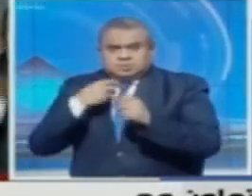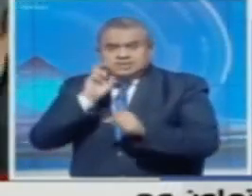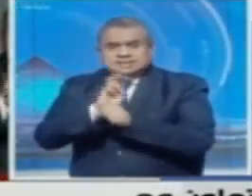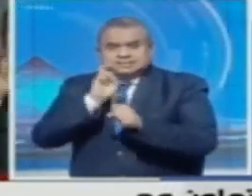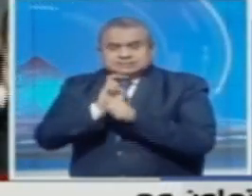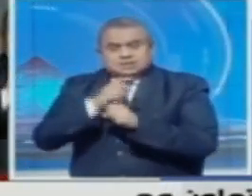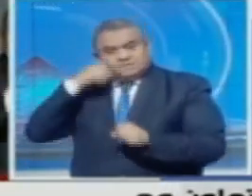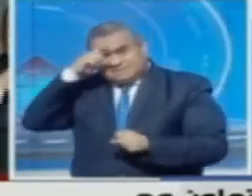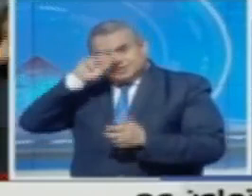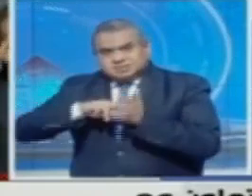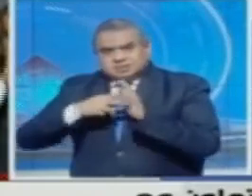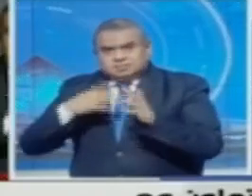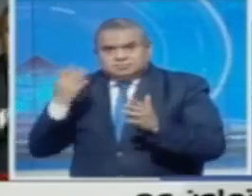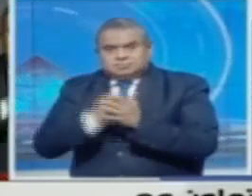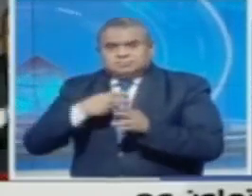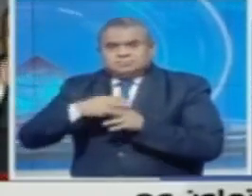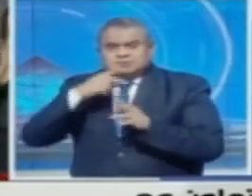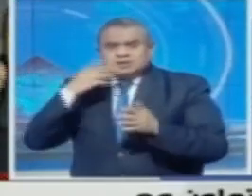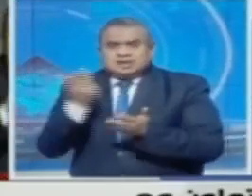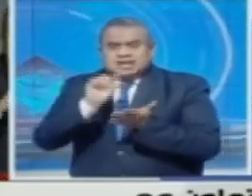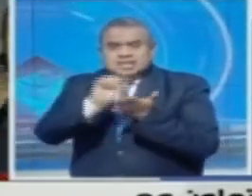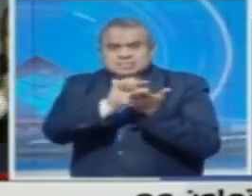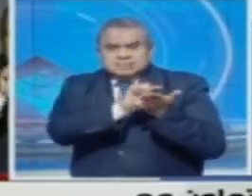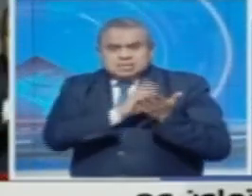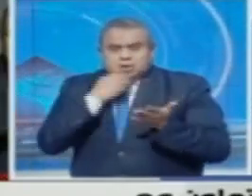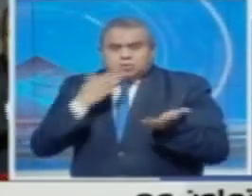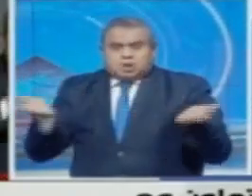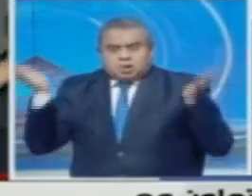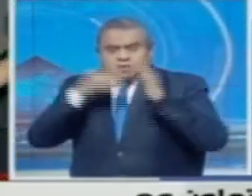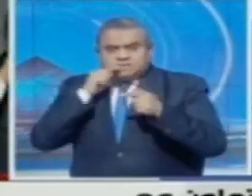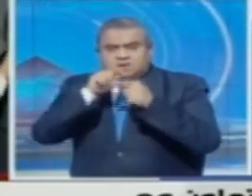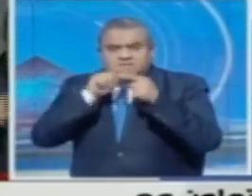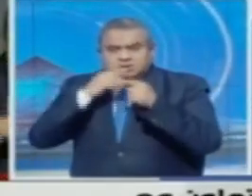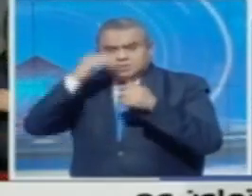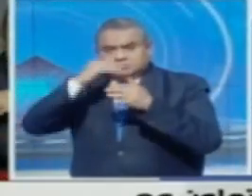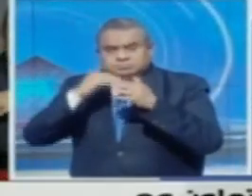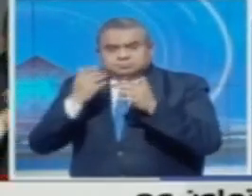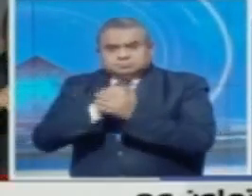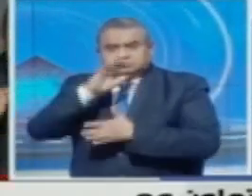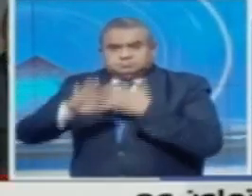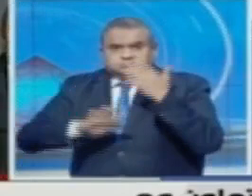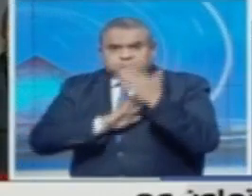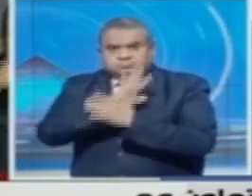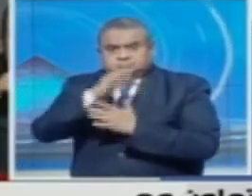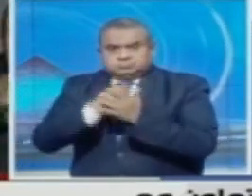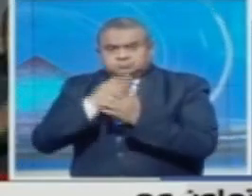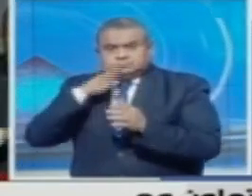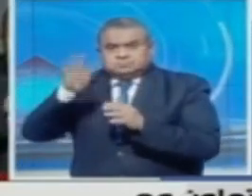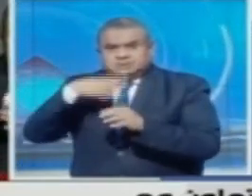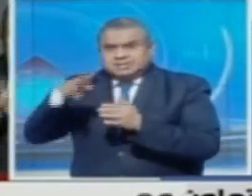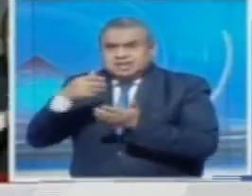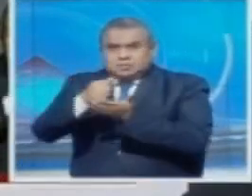بشكل خطير وامتدادها للدول النامية متوسطة الدخل، يضاف إلى ذلك تداول جدوى المعونات